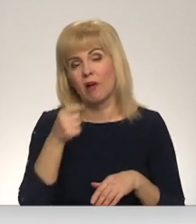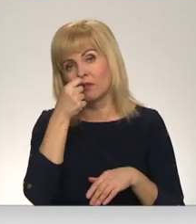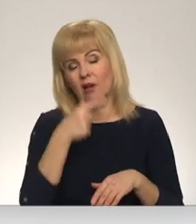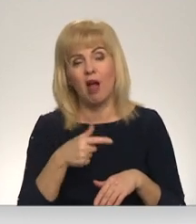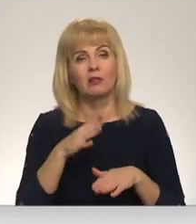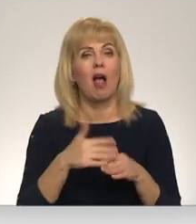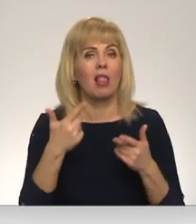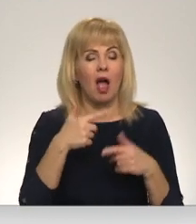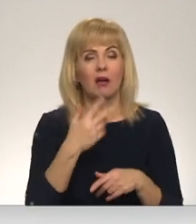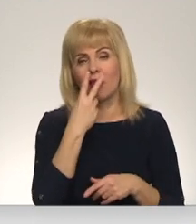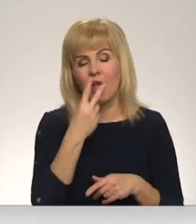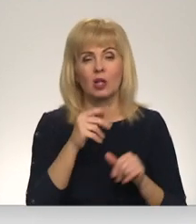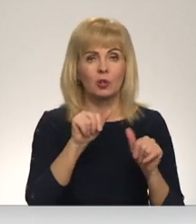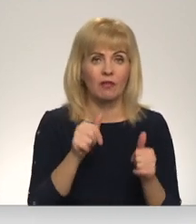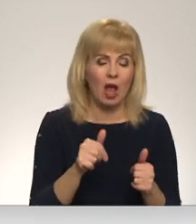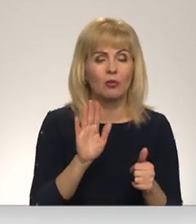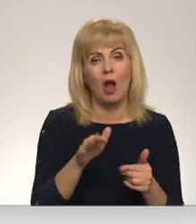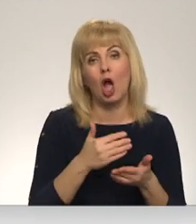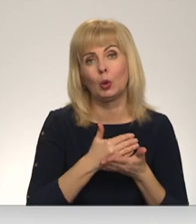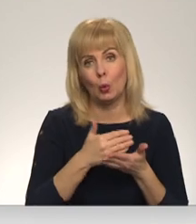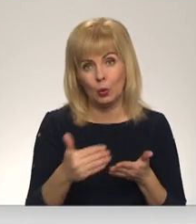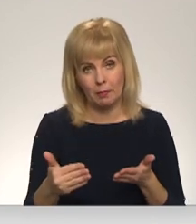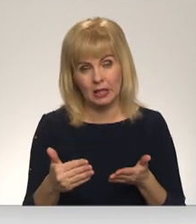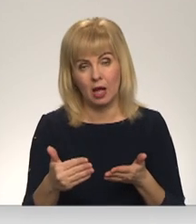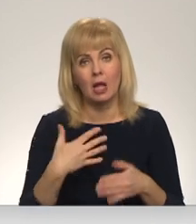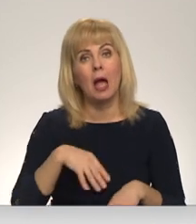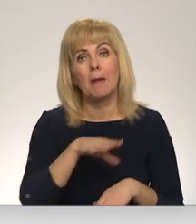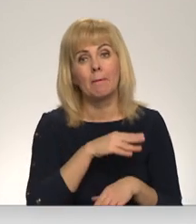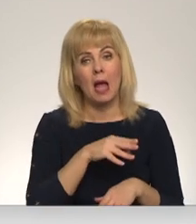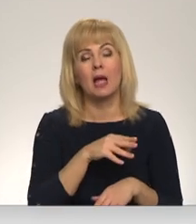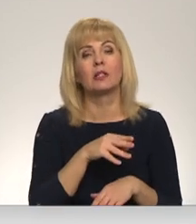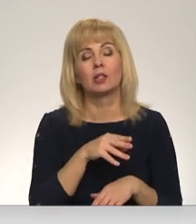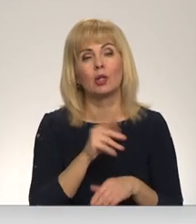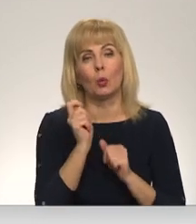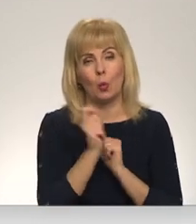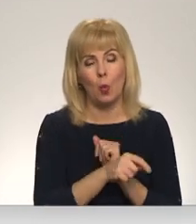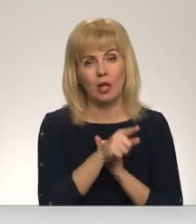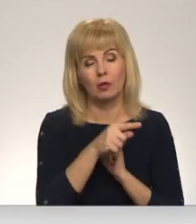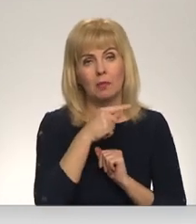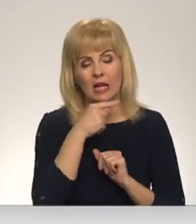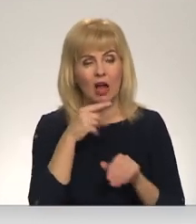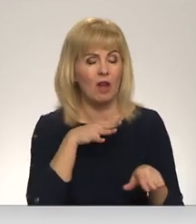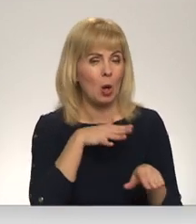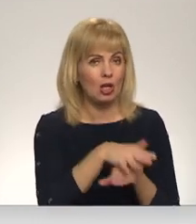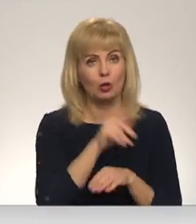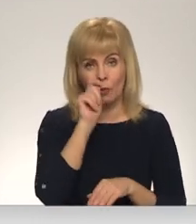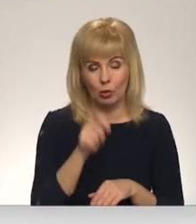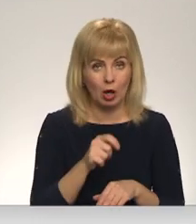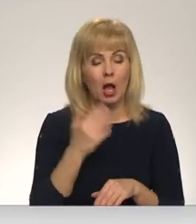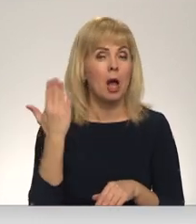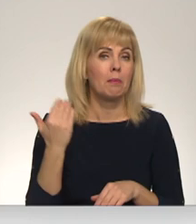laikā viņi neredz veidu, kā turpināt. Mēs kategoriski nosodām Krievijas iebrukumu Ukrainā